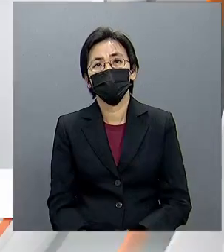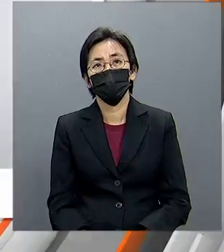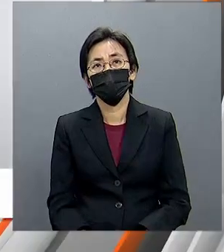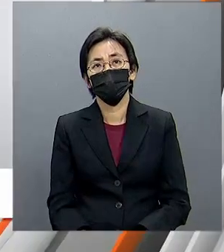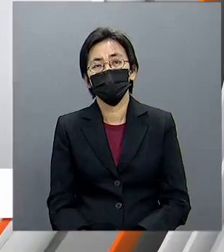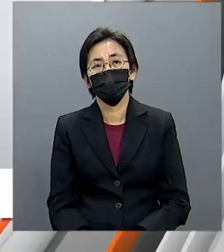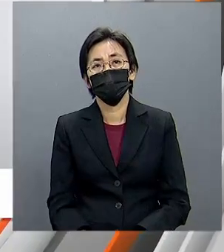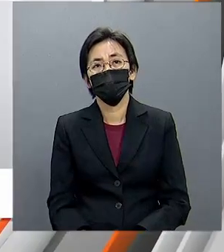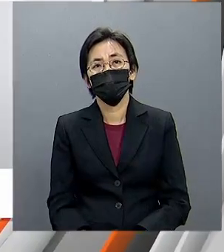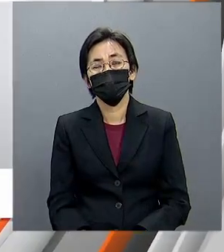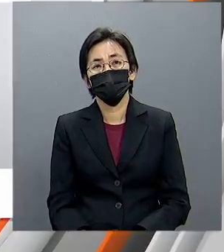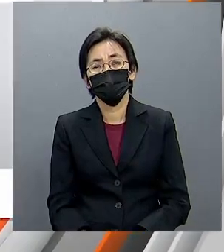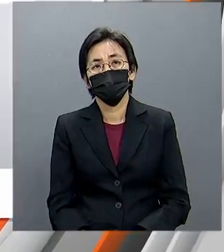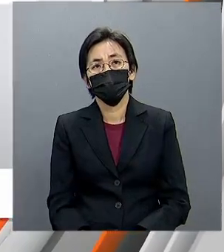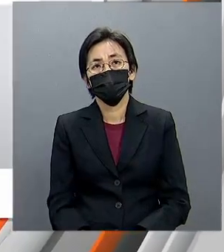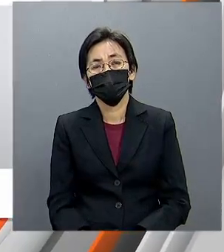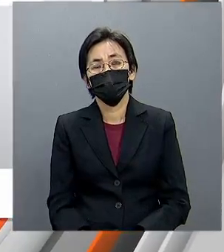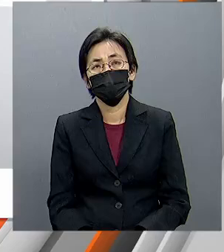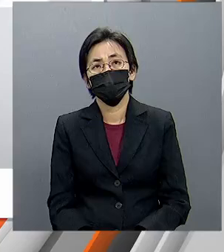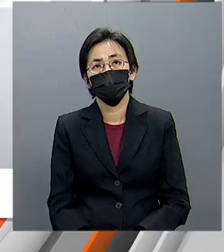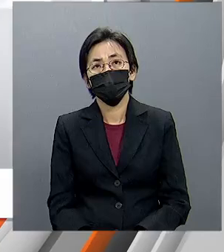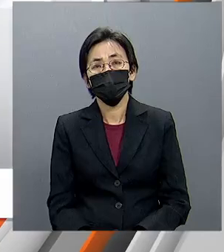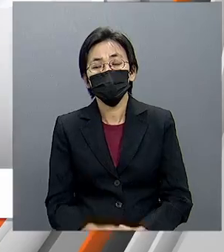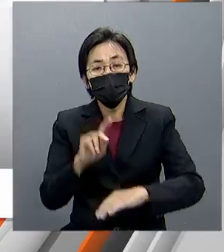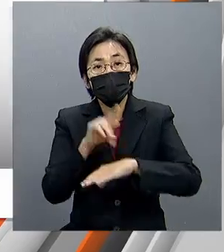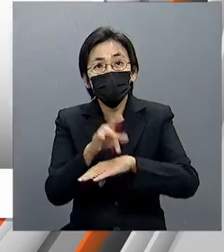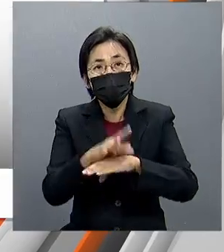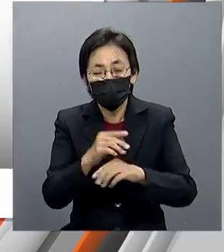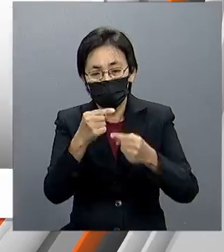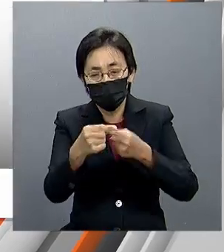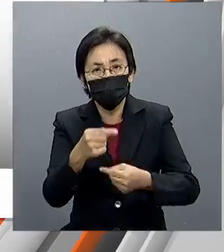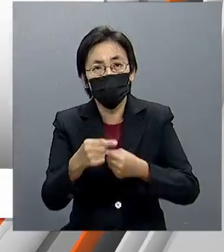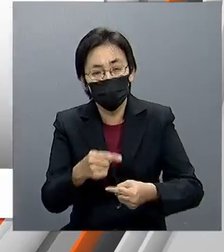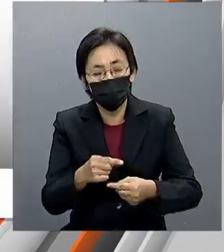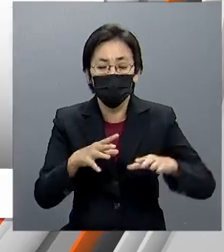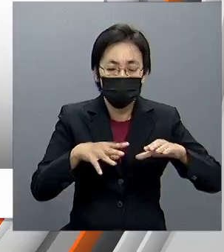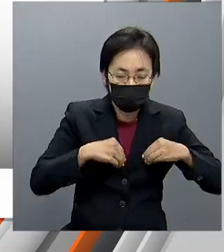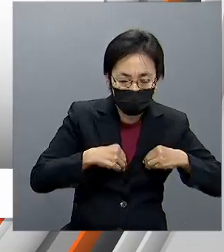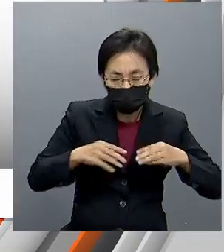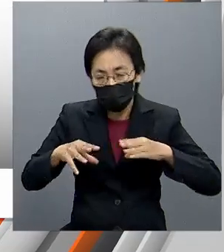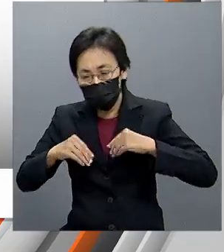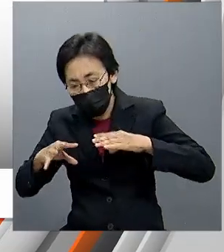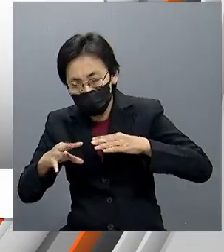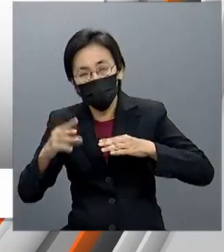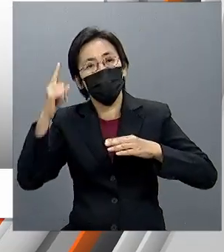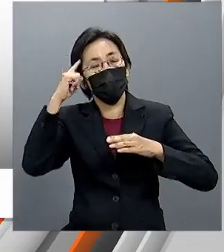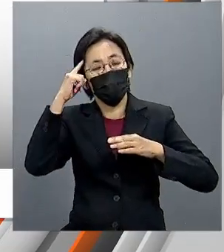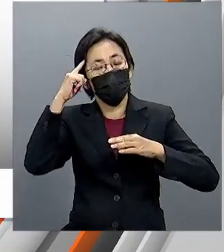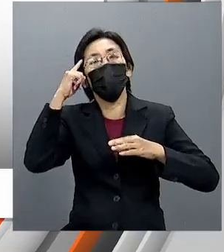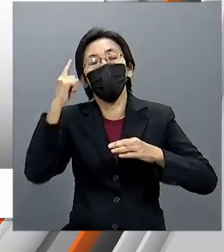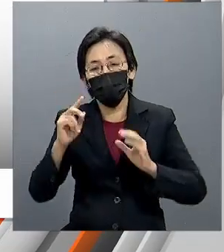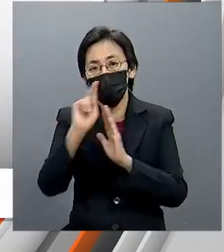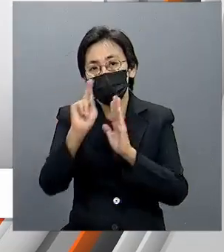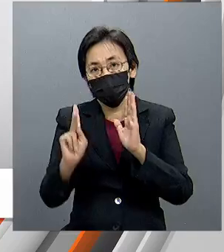ความคิดเห็นของผู้ใช้สื่อสังคมออนไลน์บางคนทั้งเห็นด้วยและไม่เห็นด้วยต่อร่างกฎหมายว่าด้วยการทำแ